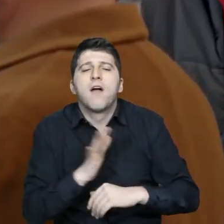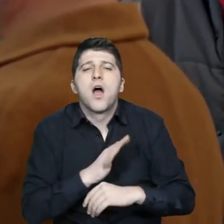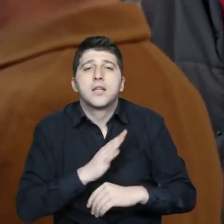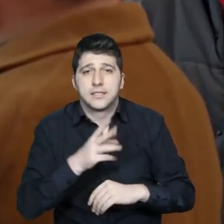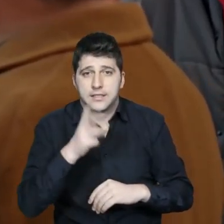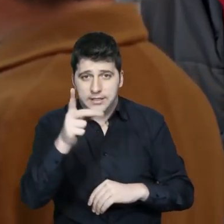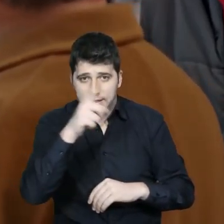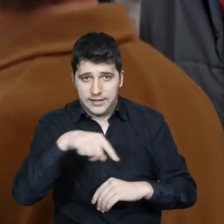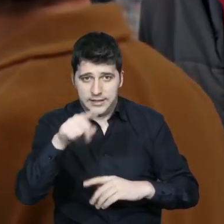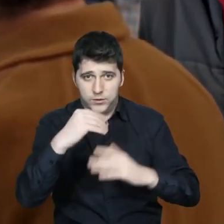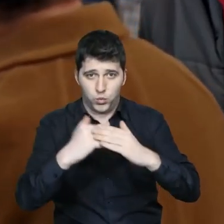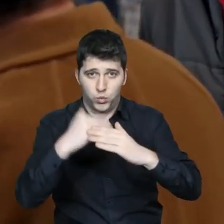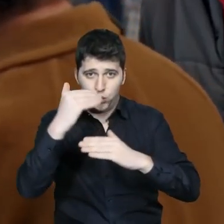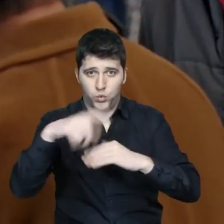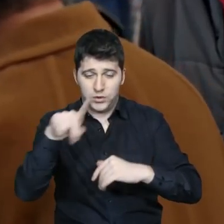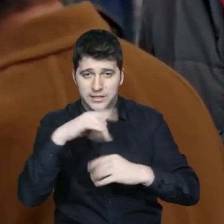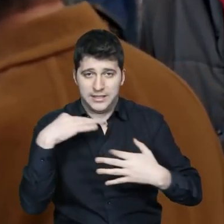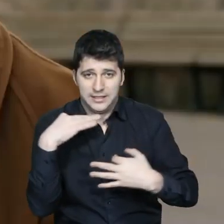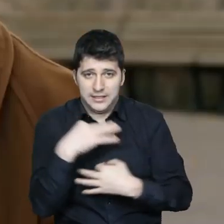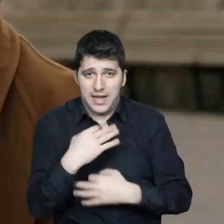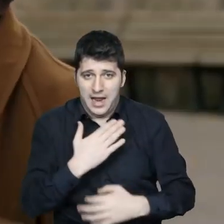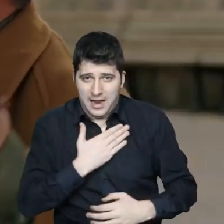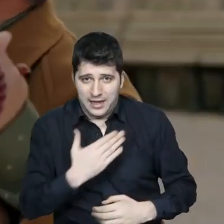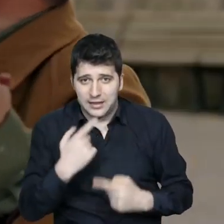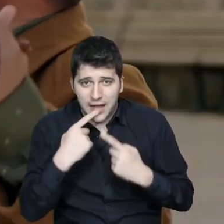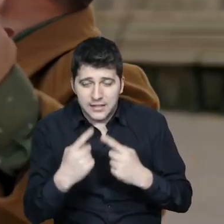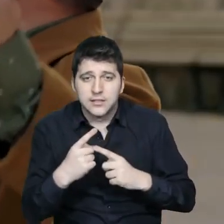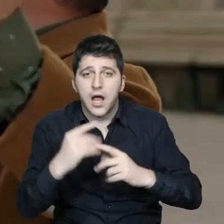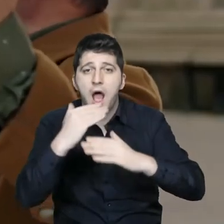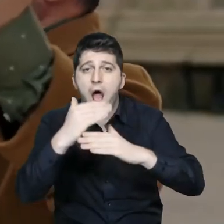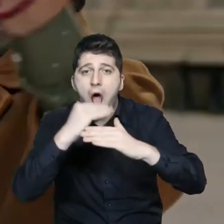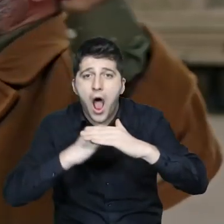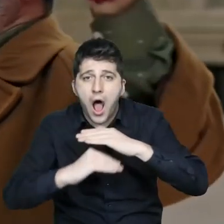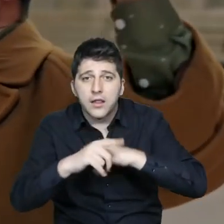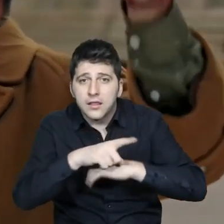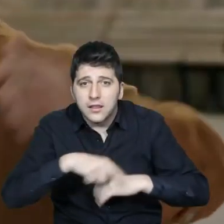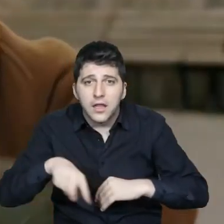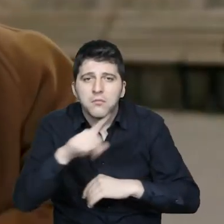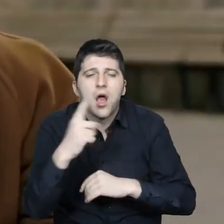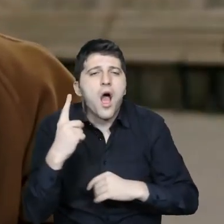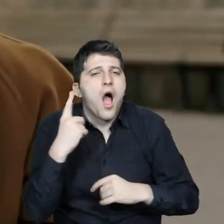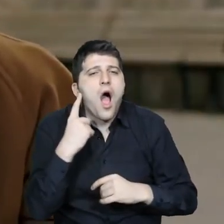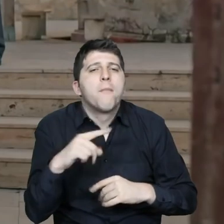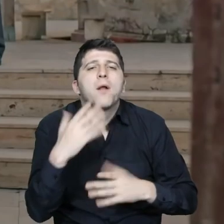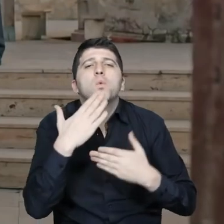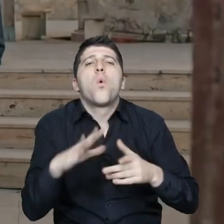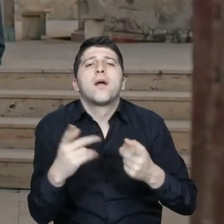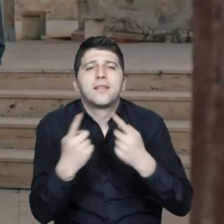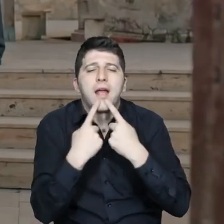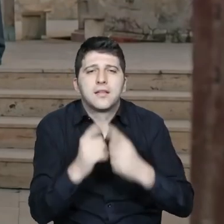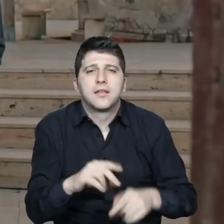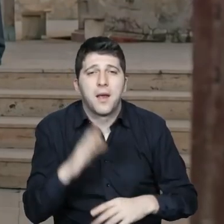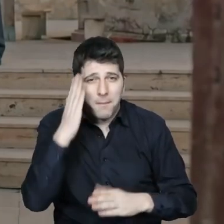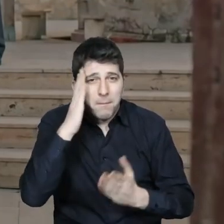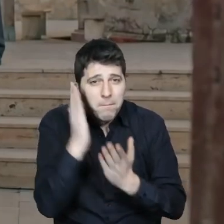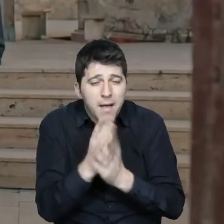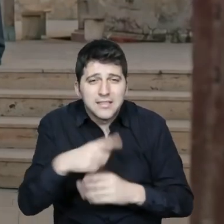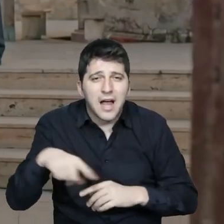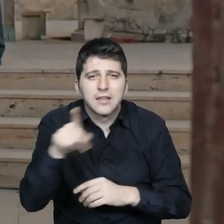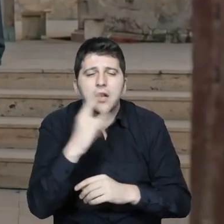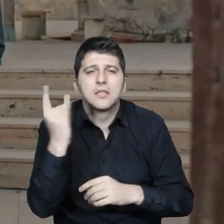Siz üstündekilere hürmet edersiniz. Altındakilerden bir habersiniz dedi. Mezarlıkları